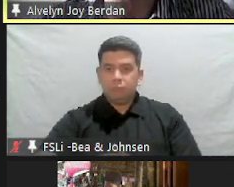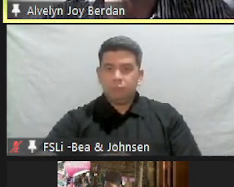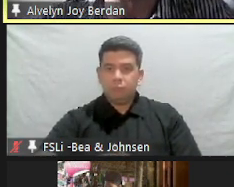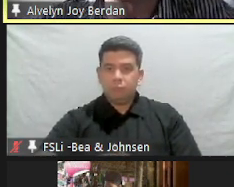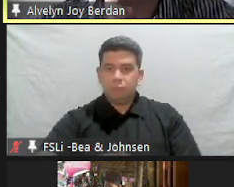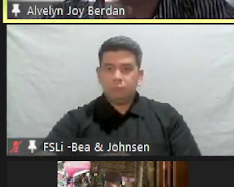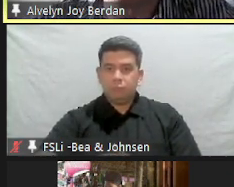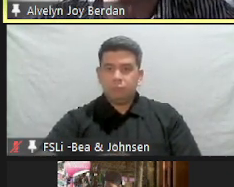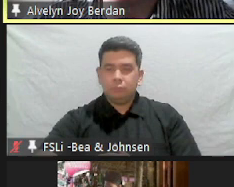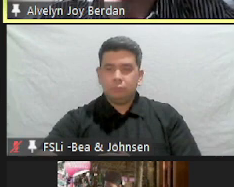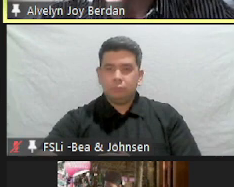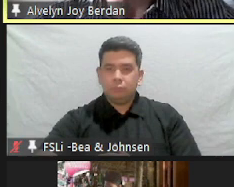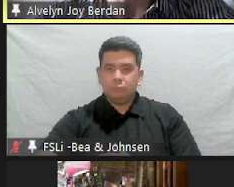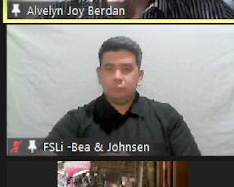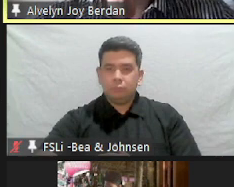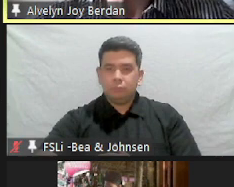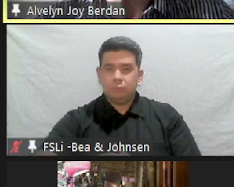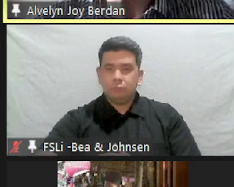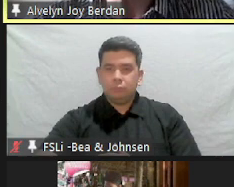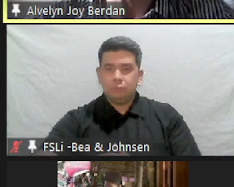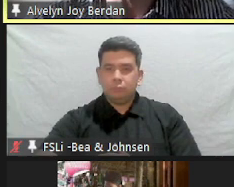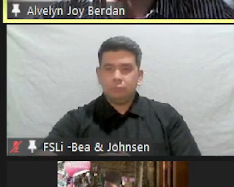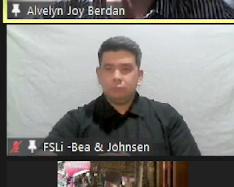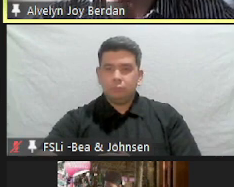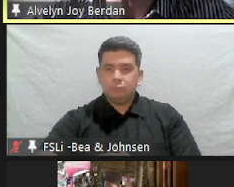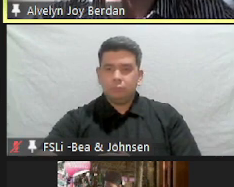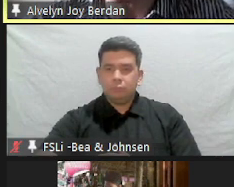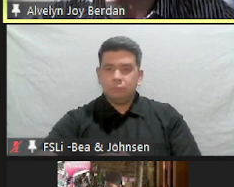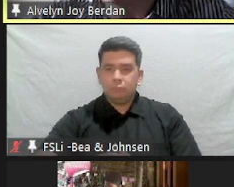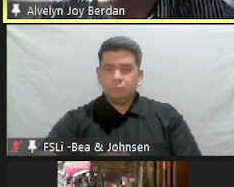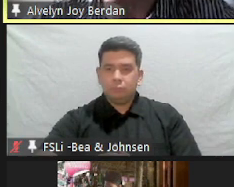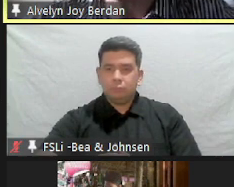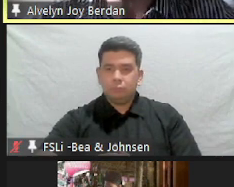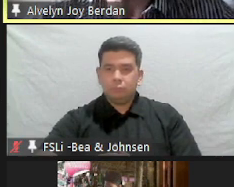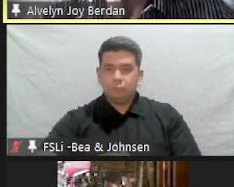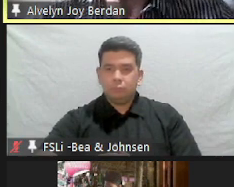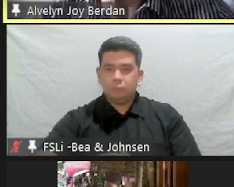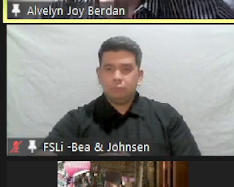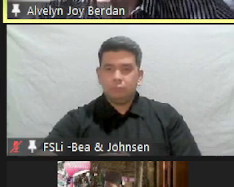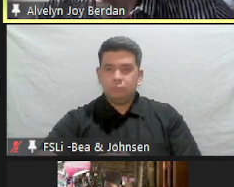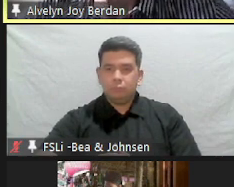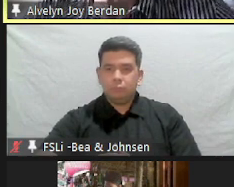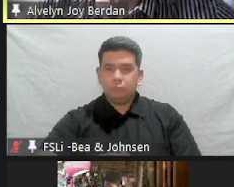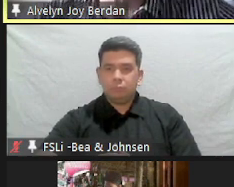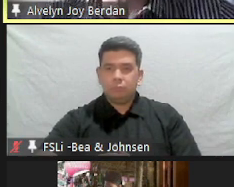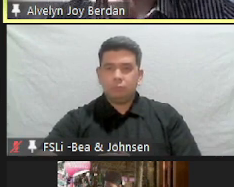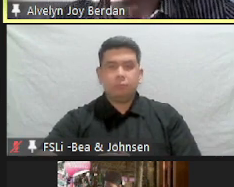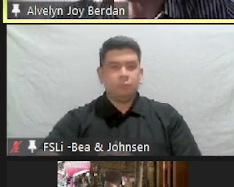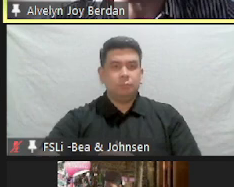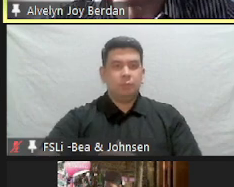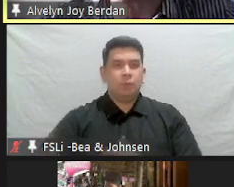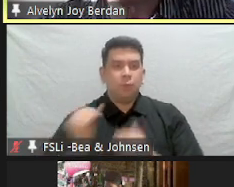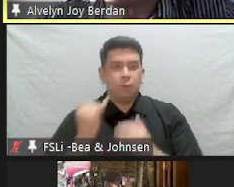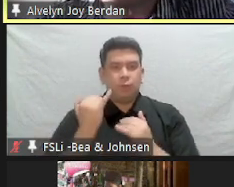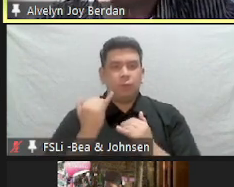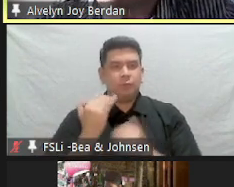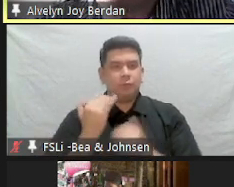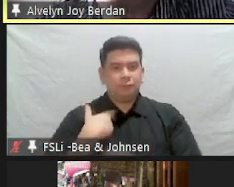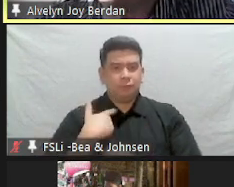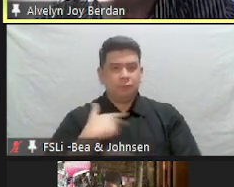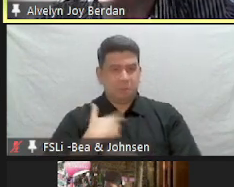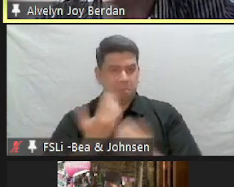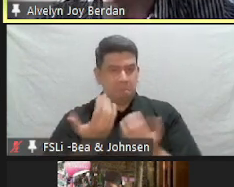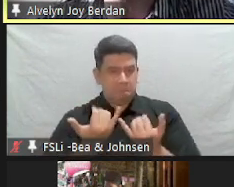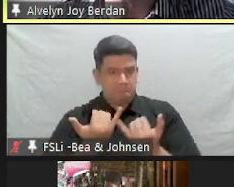usaping karapatan ng mga bata. At dahil po mayroon tayong kaalaman, alam po natin ano yung mga nararapat at hindi